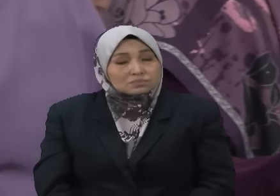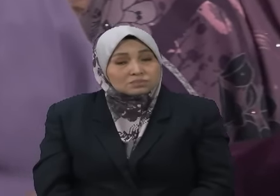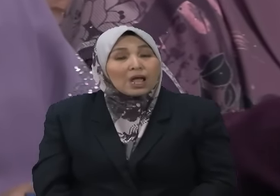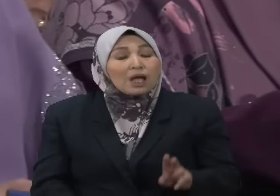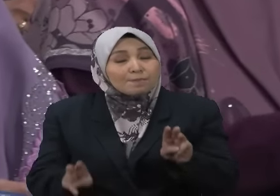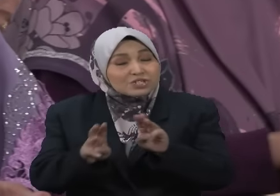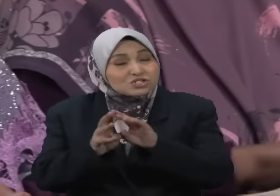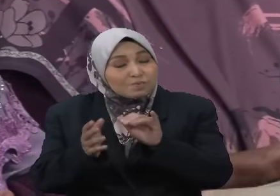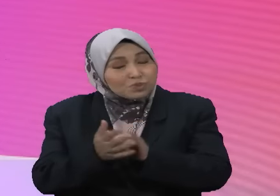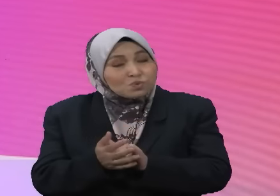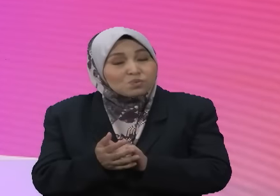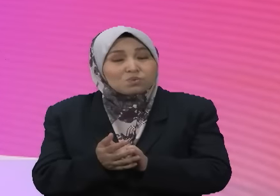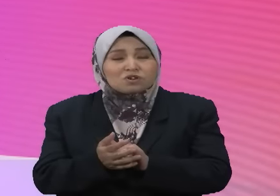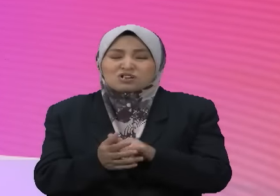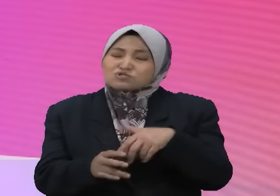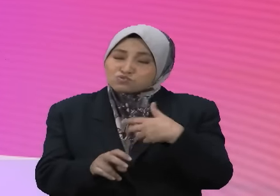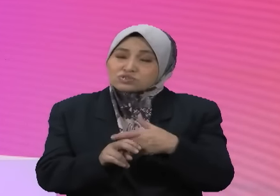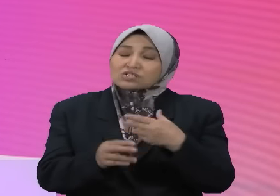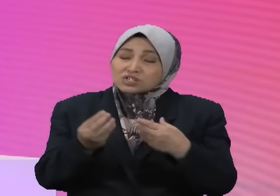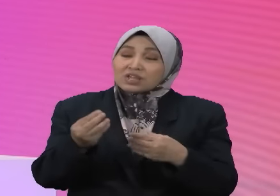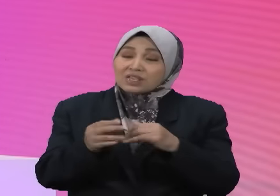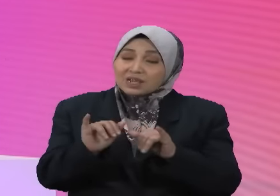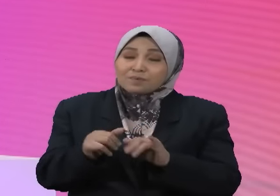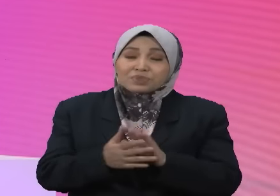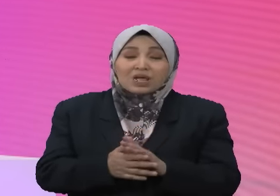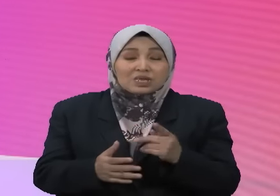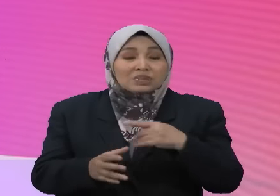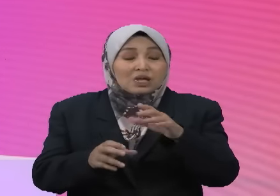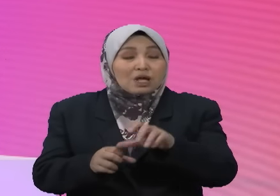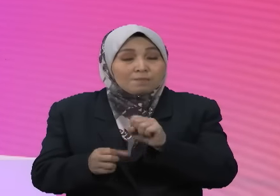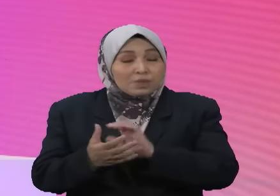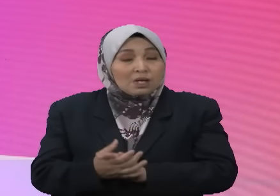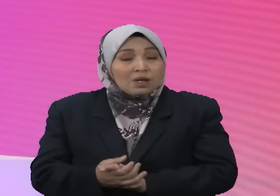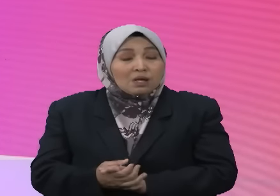begitu oke tempat tu agak sukar sedikit kemudian kita